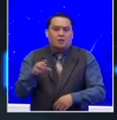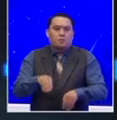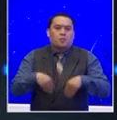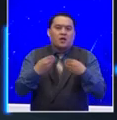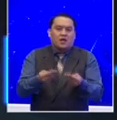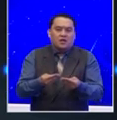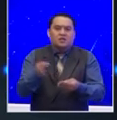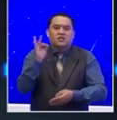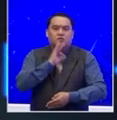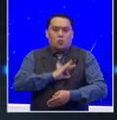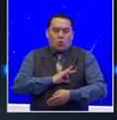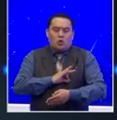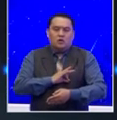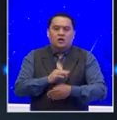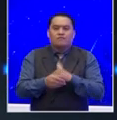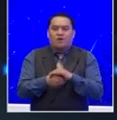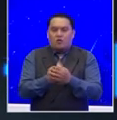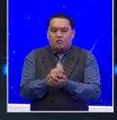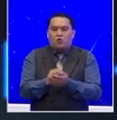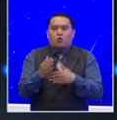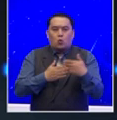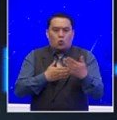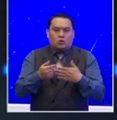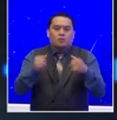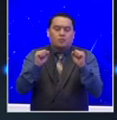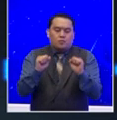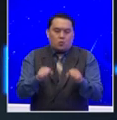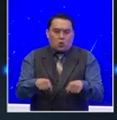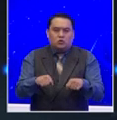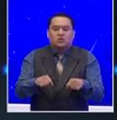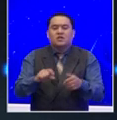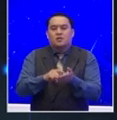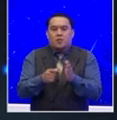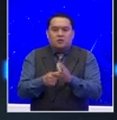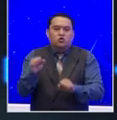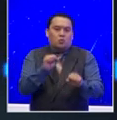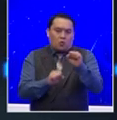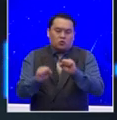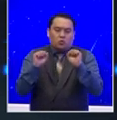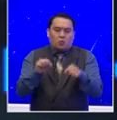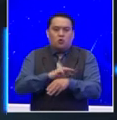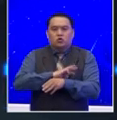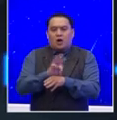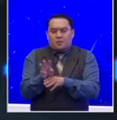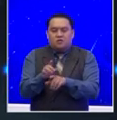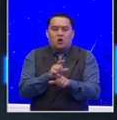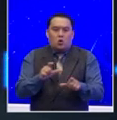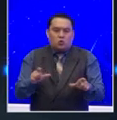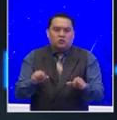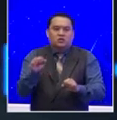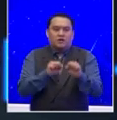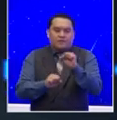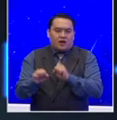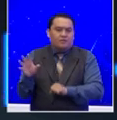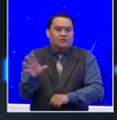переданы для использования в качестве антисептических средств и дезинфекции помещений, а также обеспечения граждан